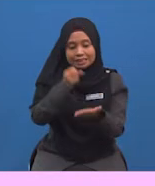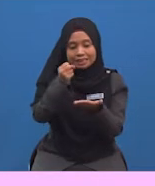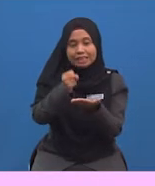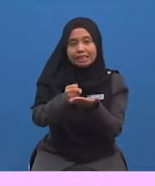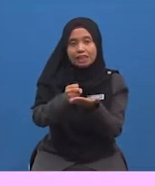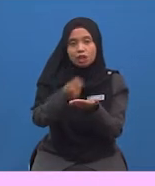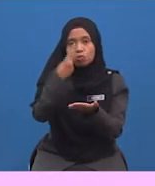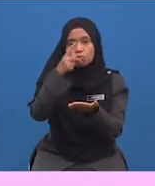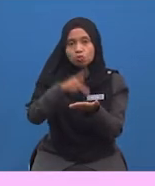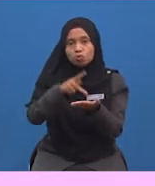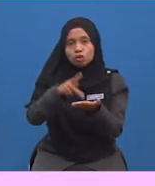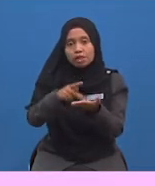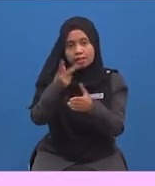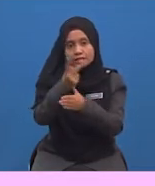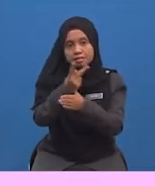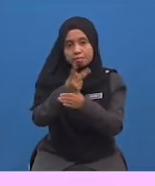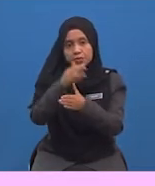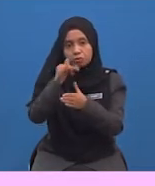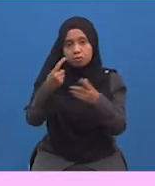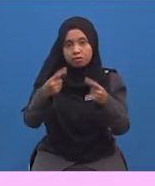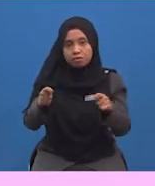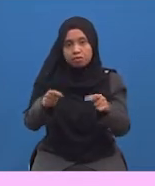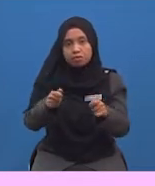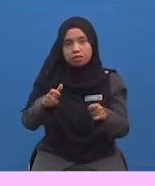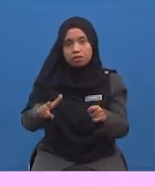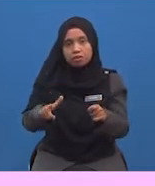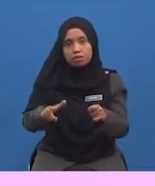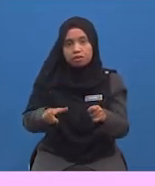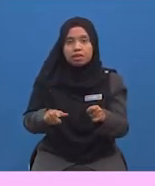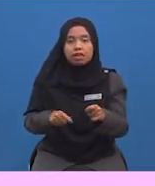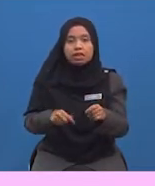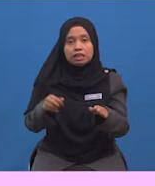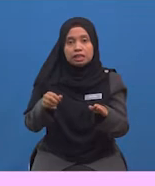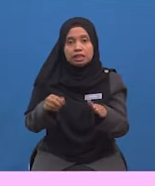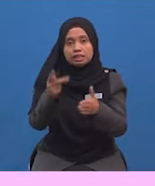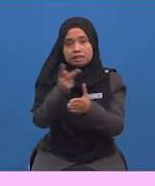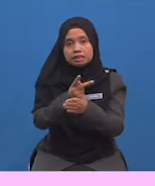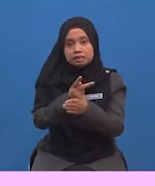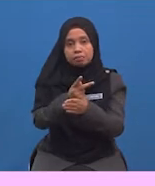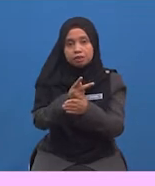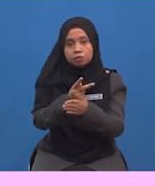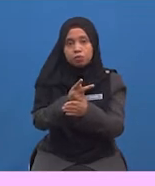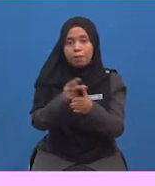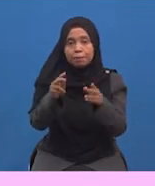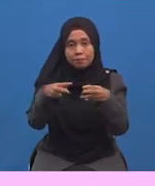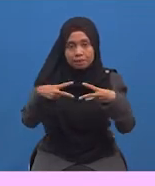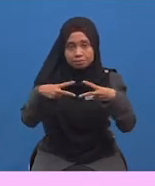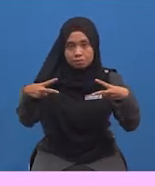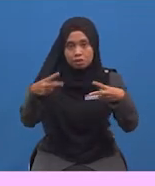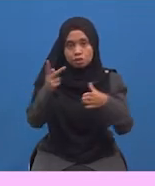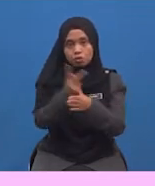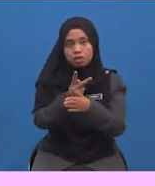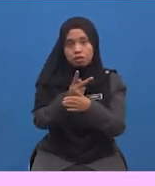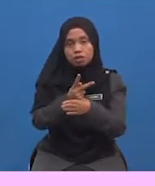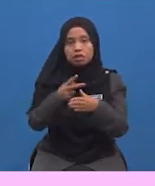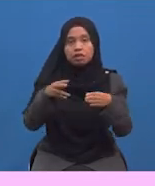Untuk mengira isi padu pepejal yang tinggal ialah isi padu prisma tolak isi padu silinder.